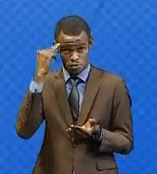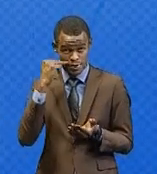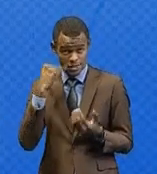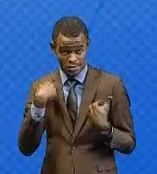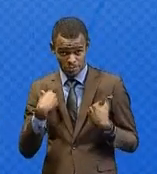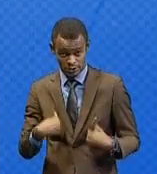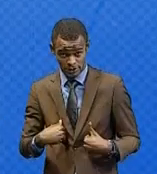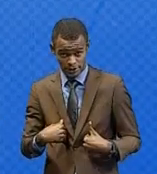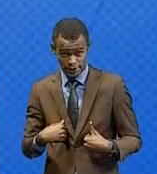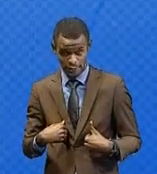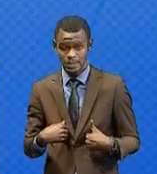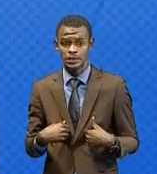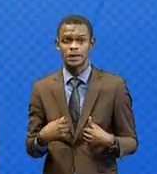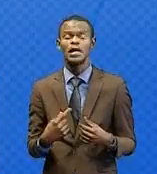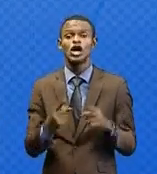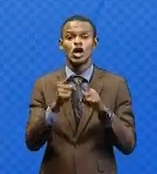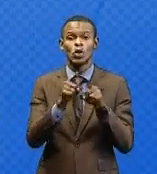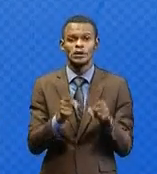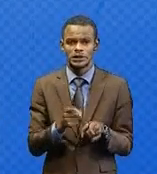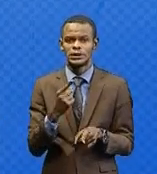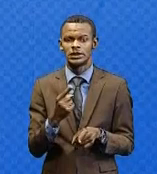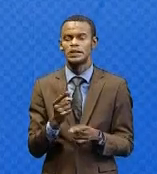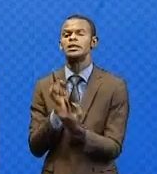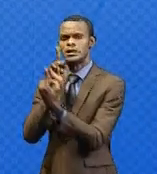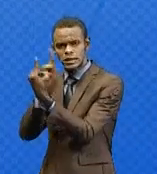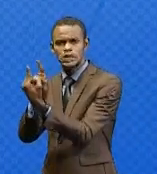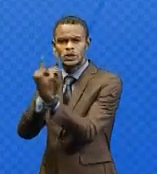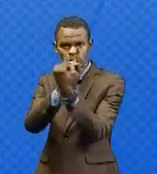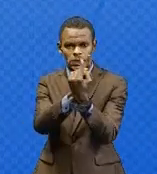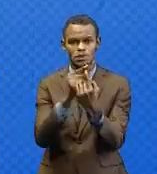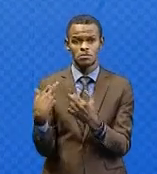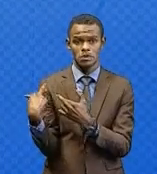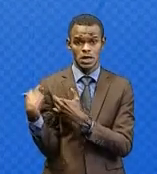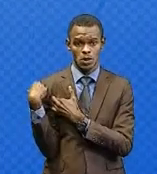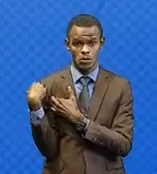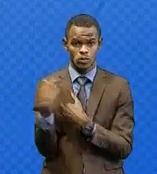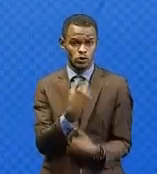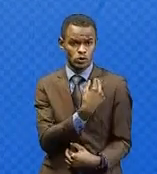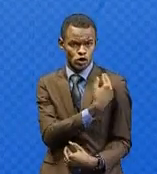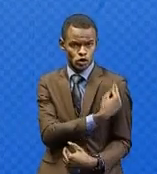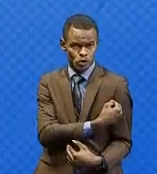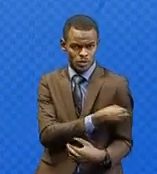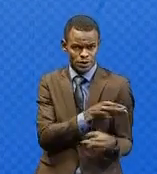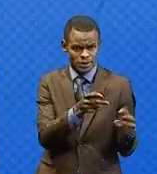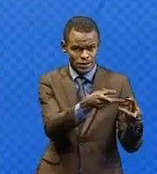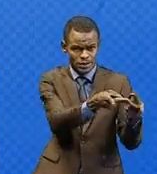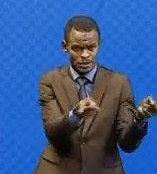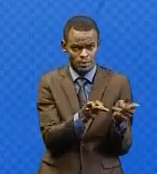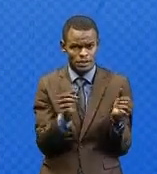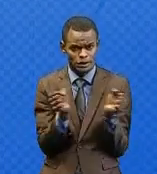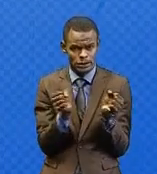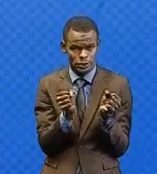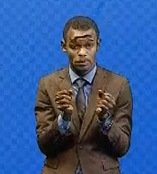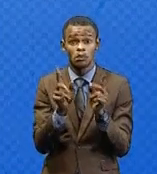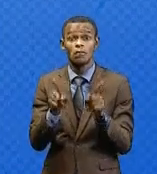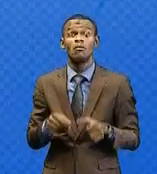ministre de la Santé, rencontré les responsables des morgues de la ville-province de Kinshasa pour échanger autour des difficultés